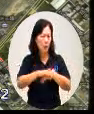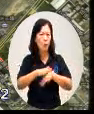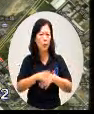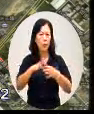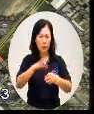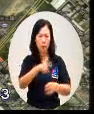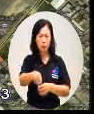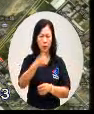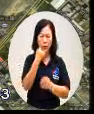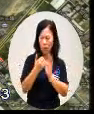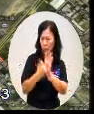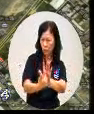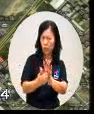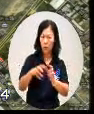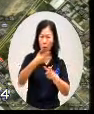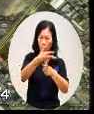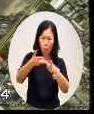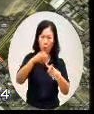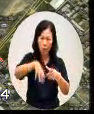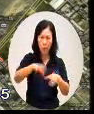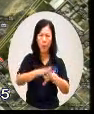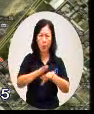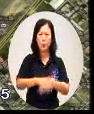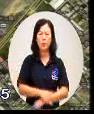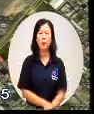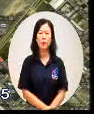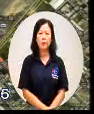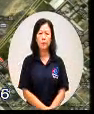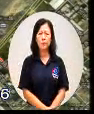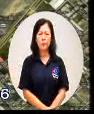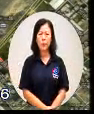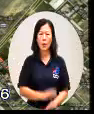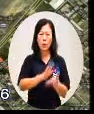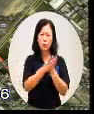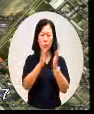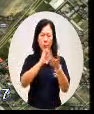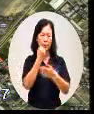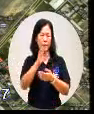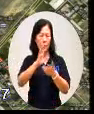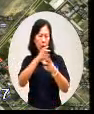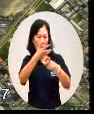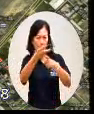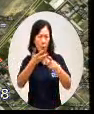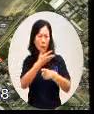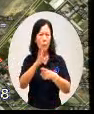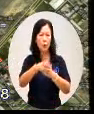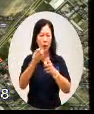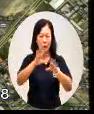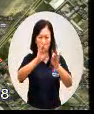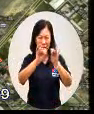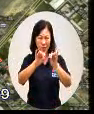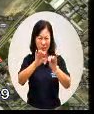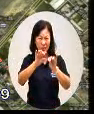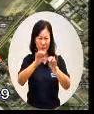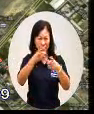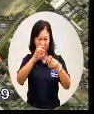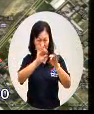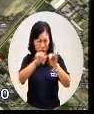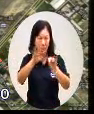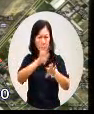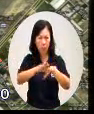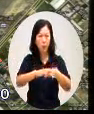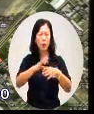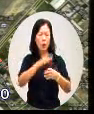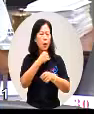基石冲，啊，讲好听，该用这叫做半平湖湿地啊，哦，基石冲，普通